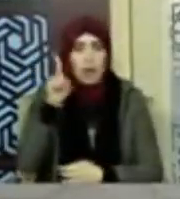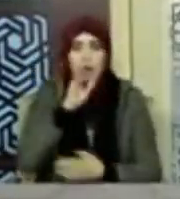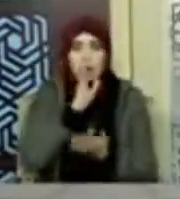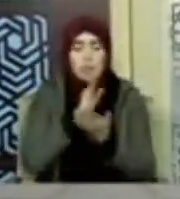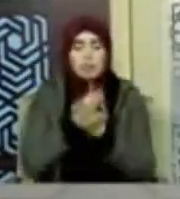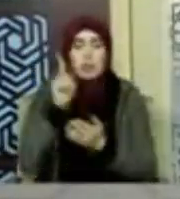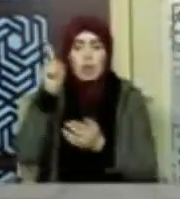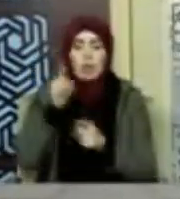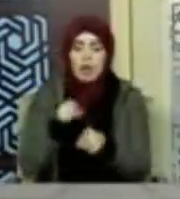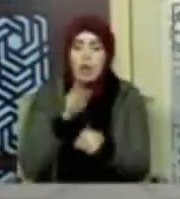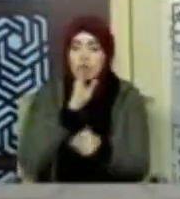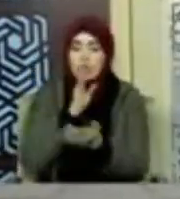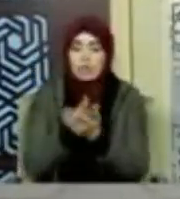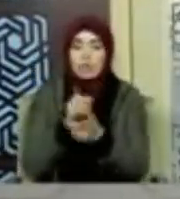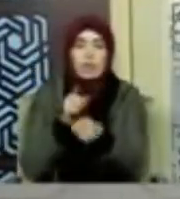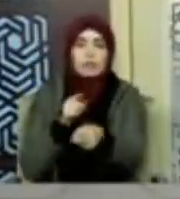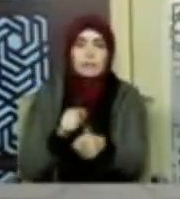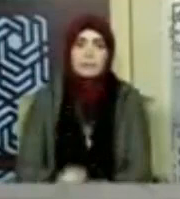فصدقه الله،